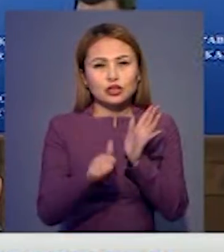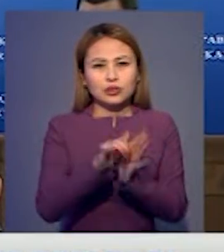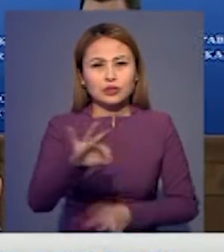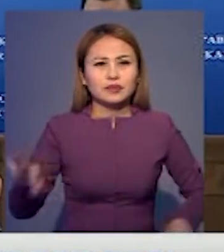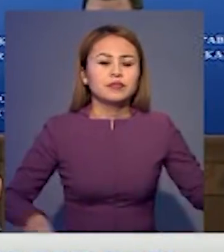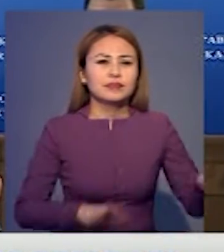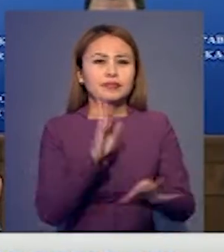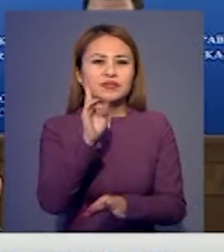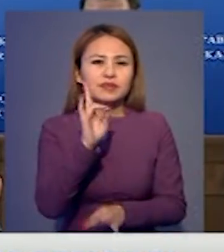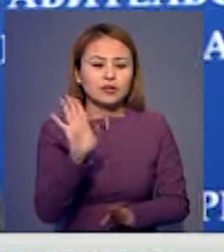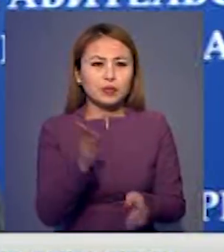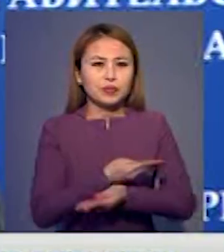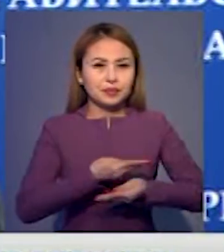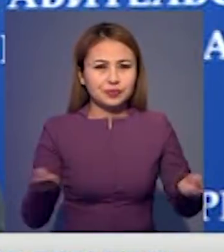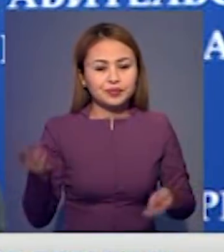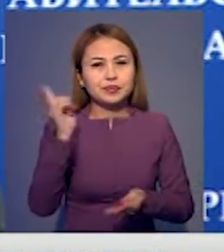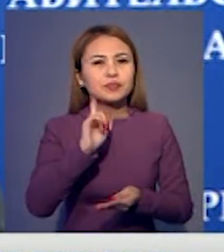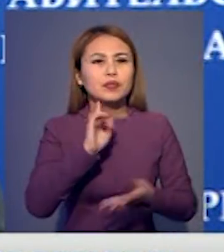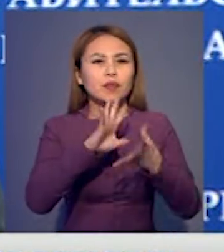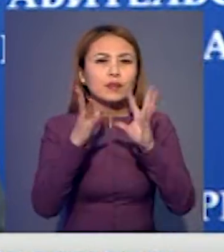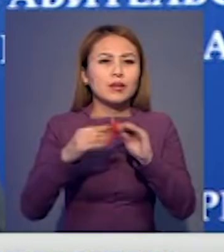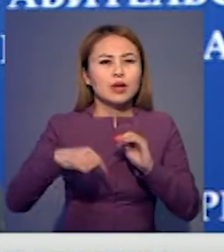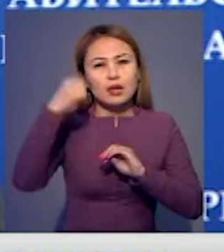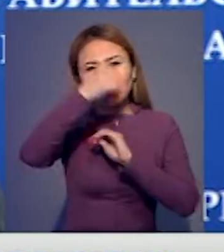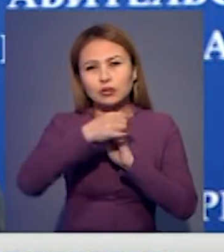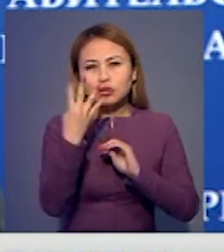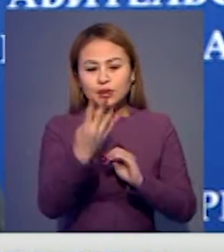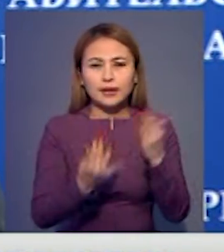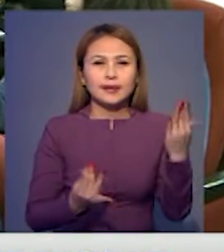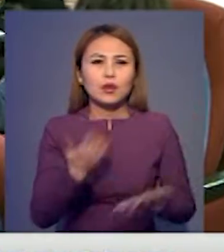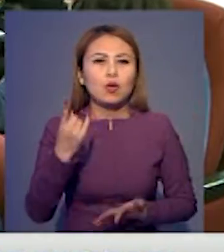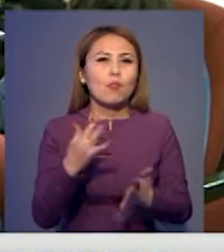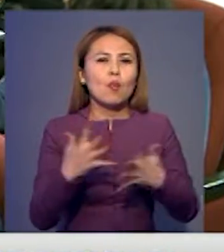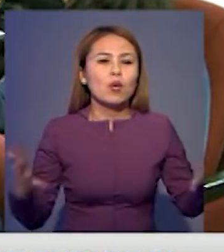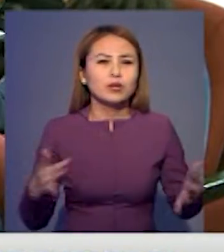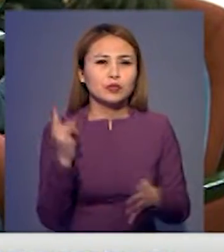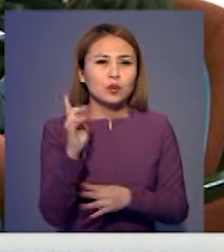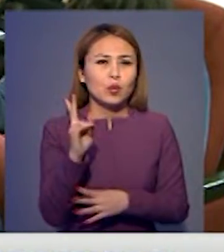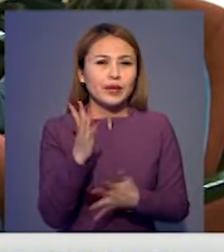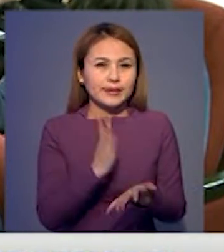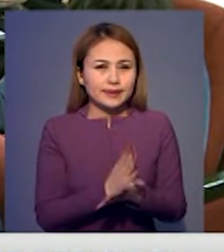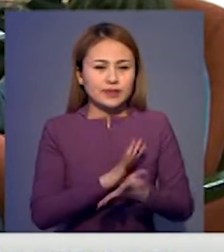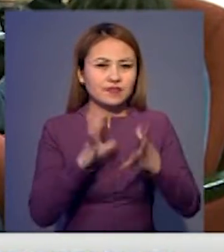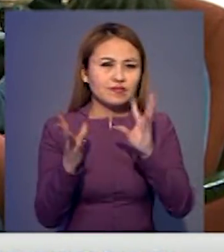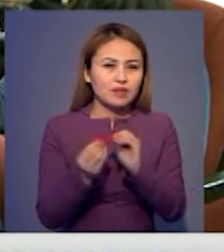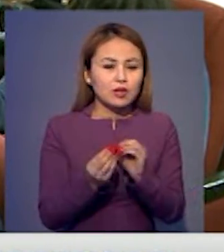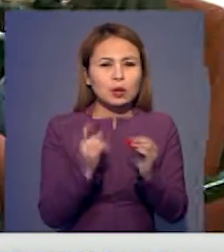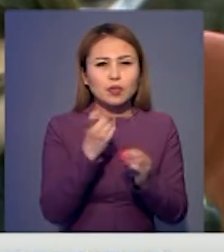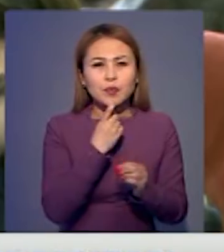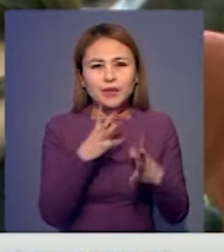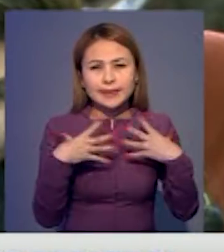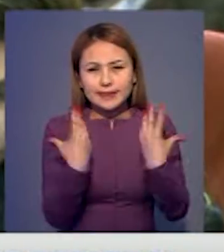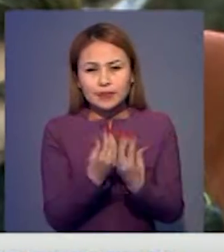метр баспана тиесілі болады. Естеріңізге сала кетейік, биыл елімізде 4 және одан көп перзент тәрбиелеп отырған әлеуметтік жағдайы